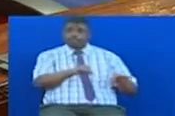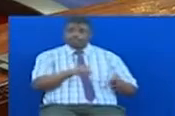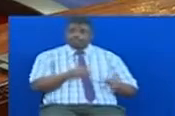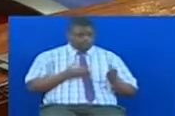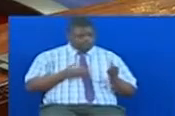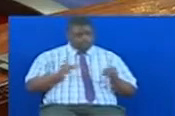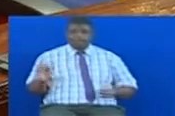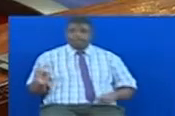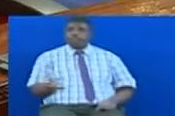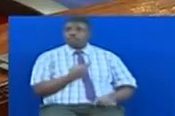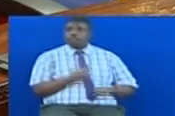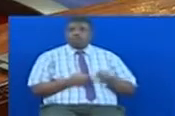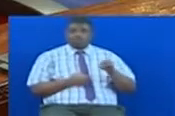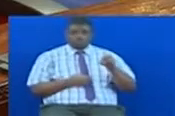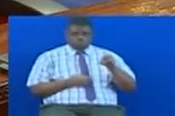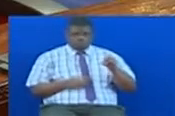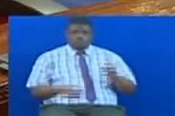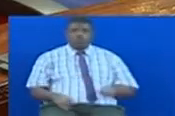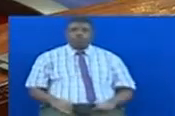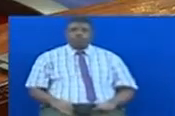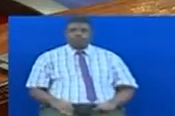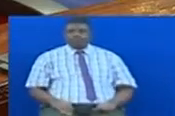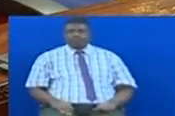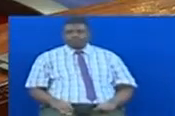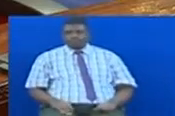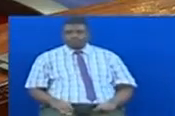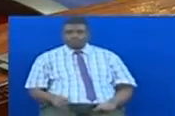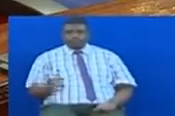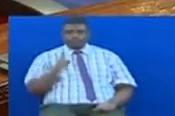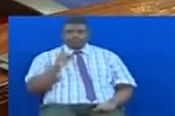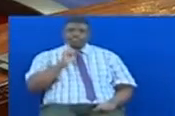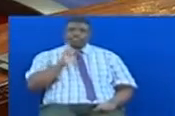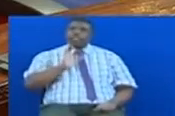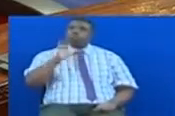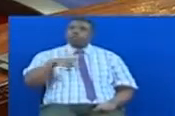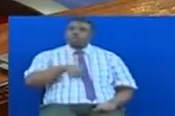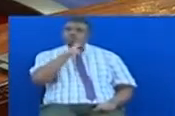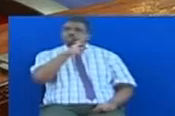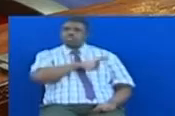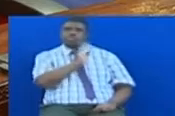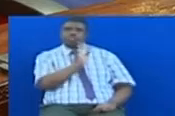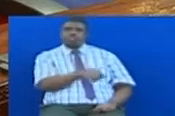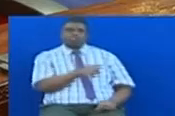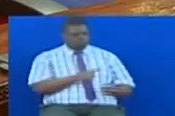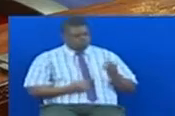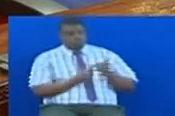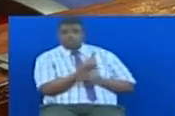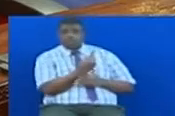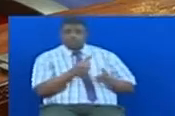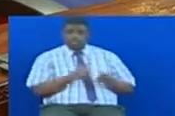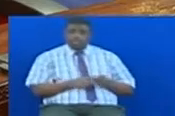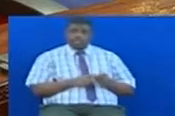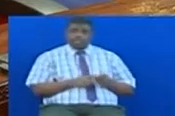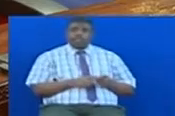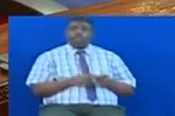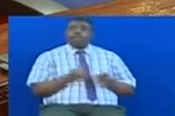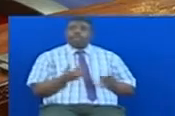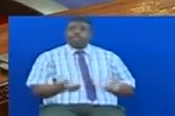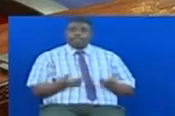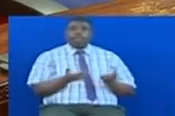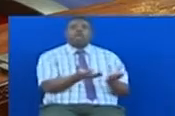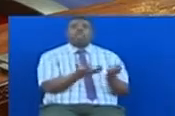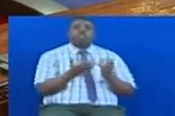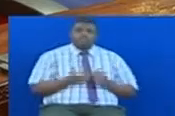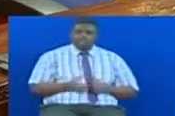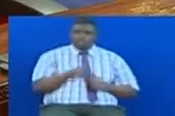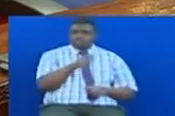zinapitia kupitia secretariat yetu ya ajira, na kila mwaka huwa tunaajiri kulingana na ikama na mahitaji